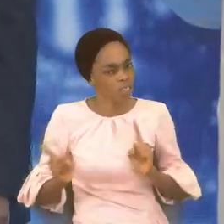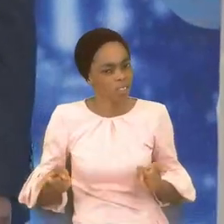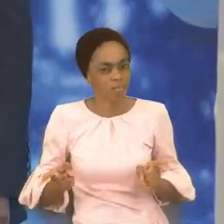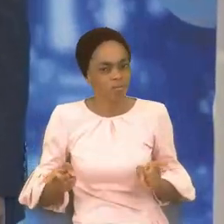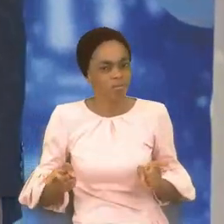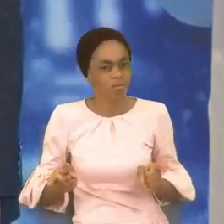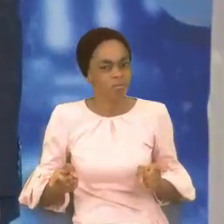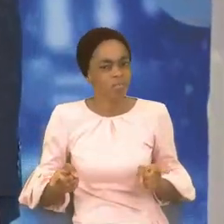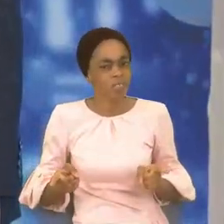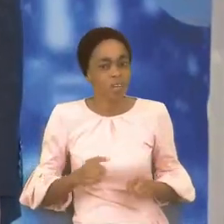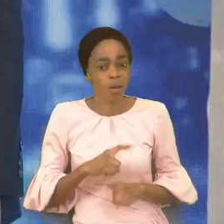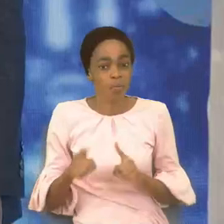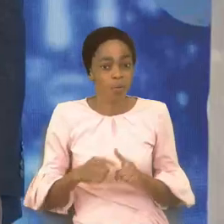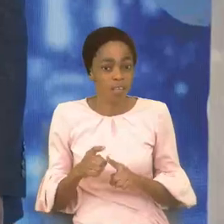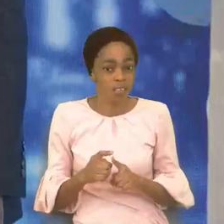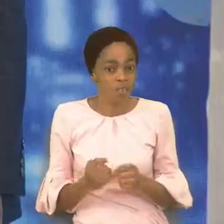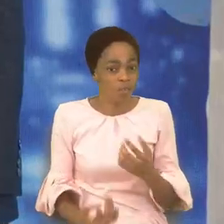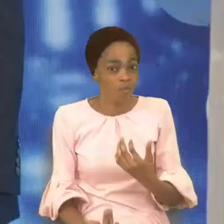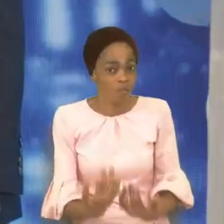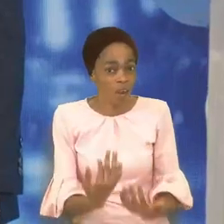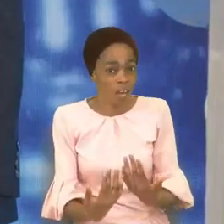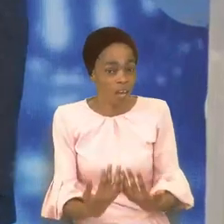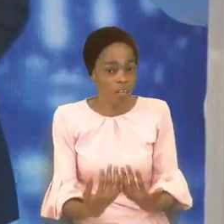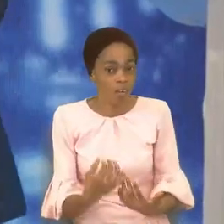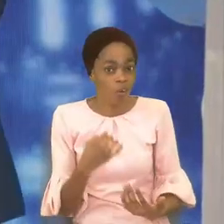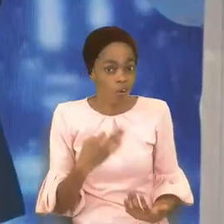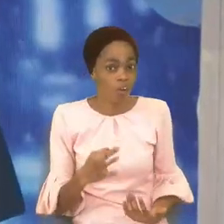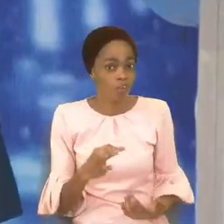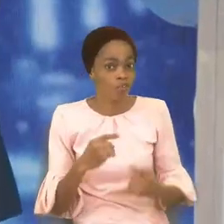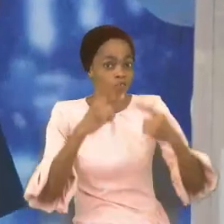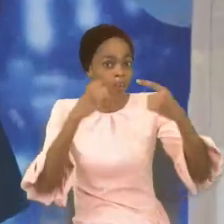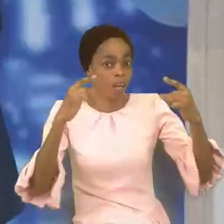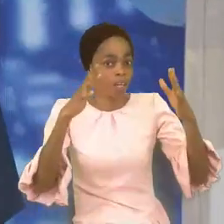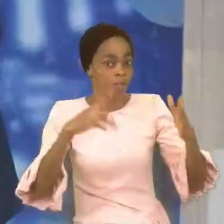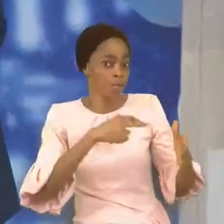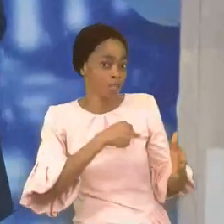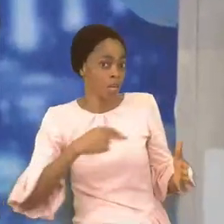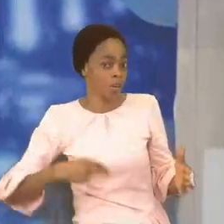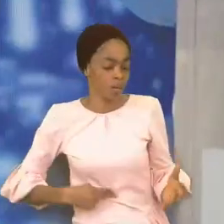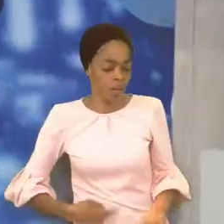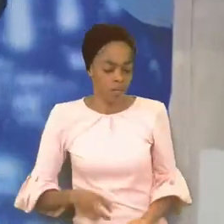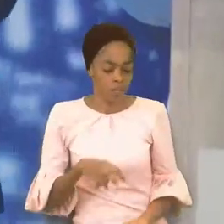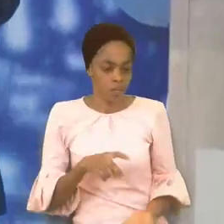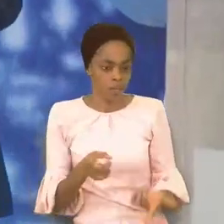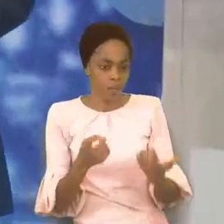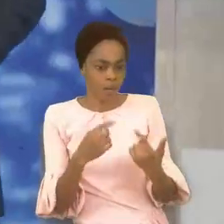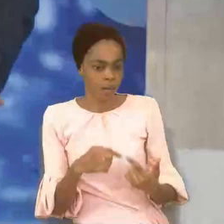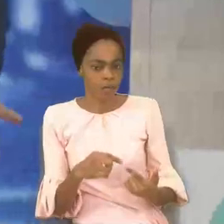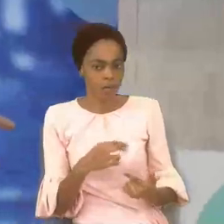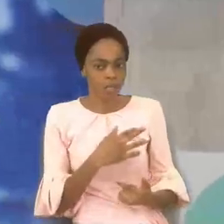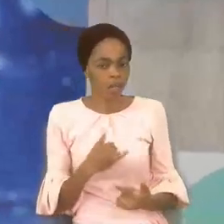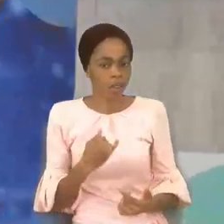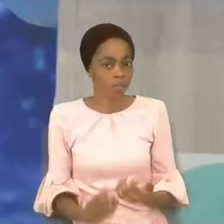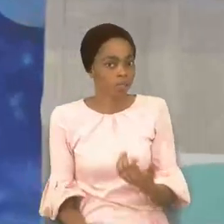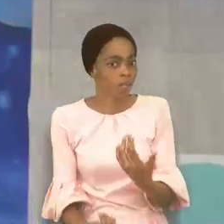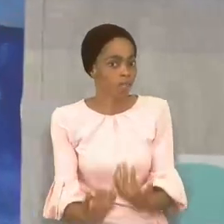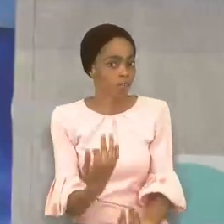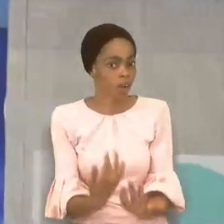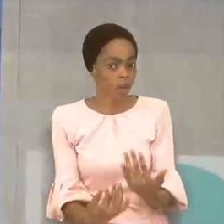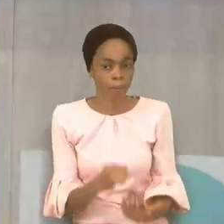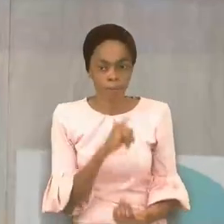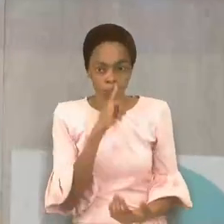Mais, quand le feu de Nebuchadnezzar est devant eux, et le feu,